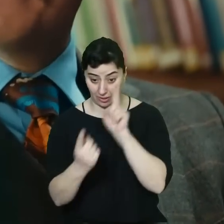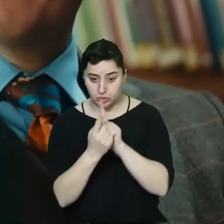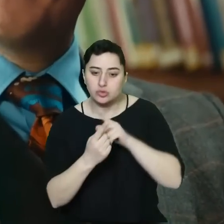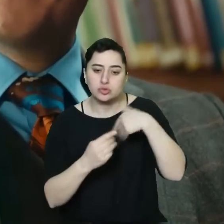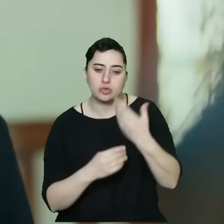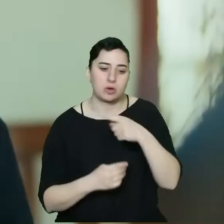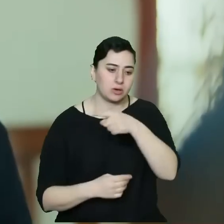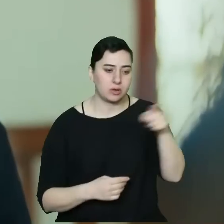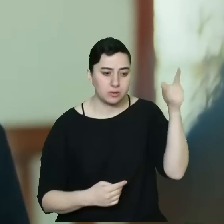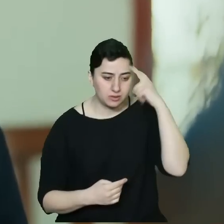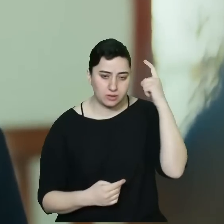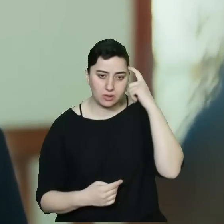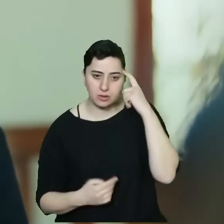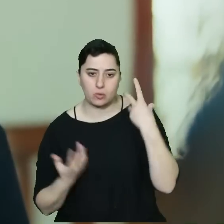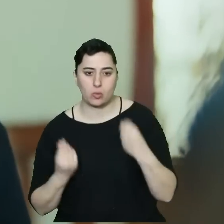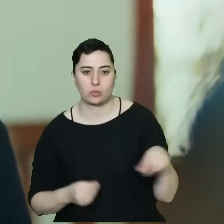adamlar. İnsanlar.